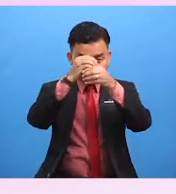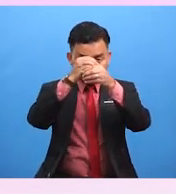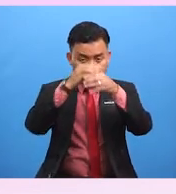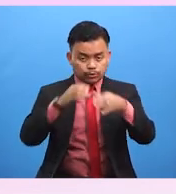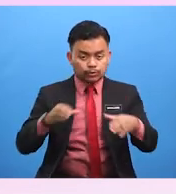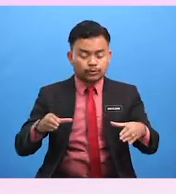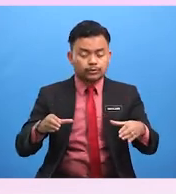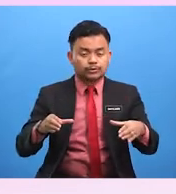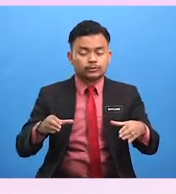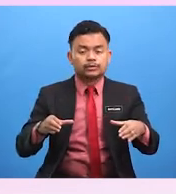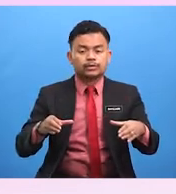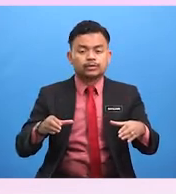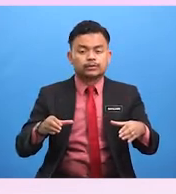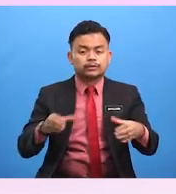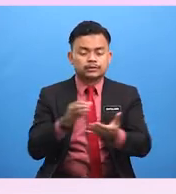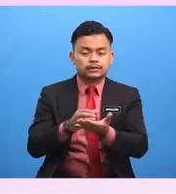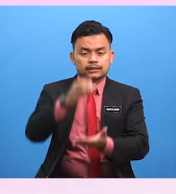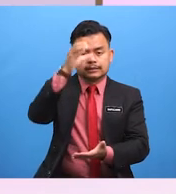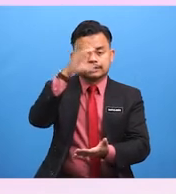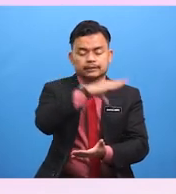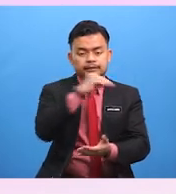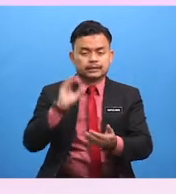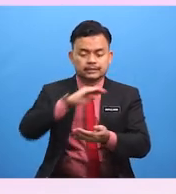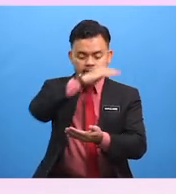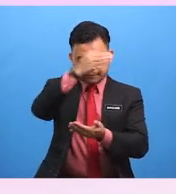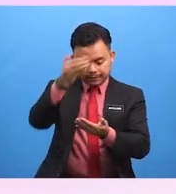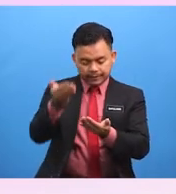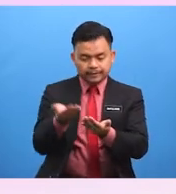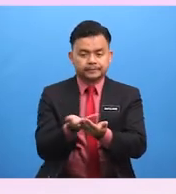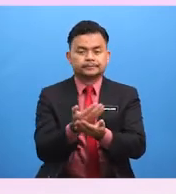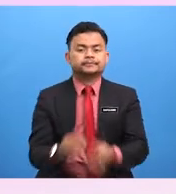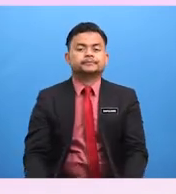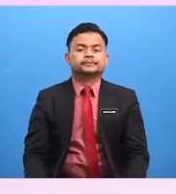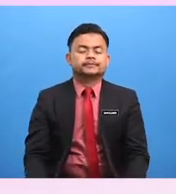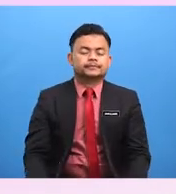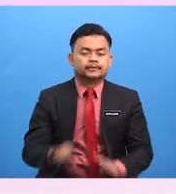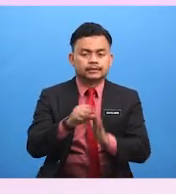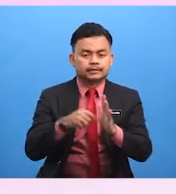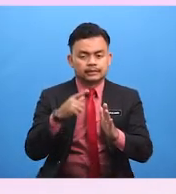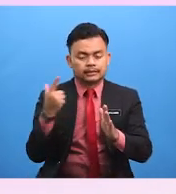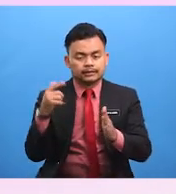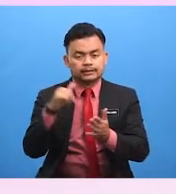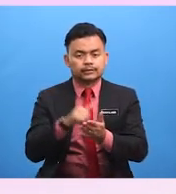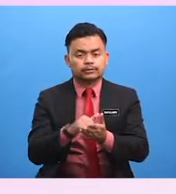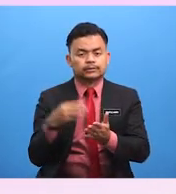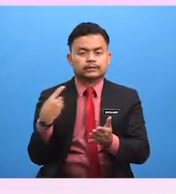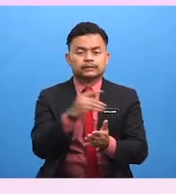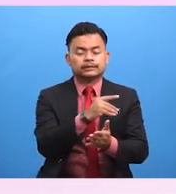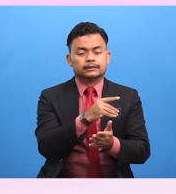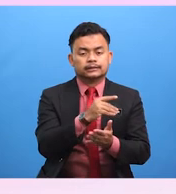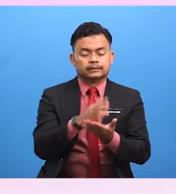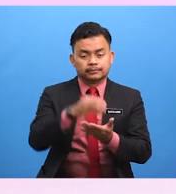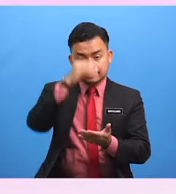dan sfera. Selain daripada itu, kita juga belajar tentang objek baharu